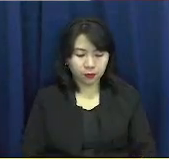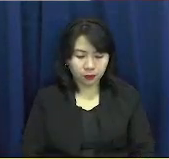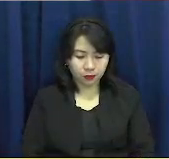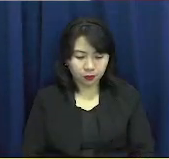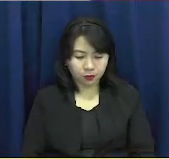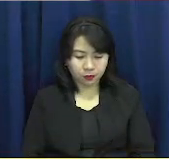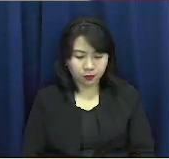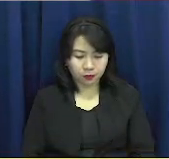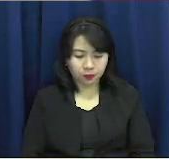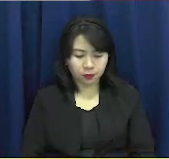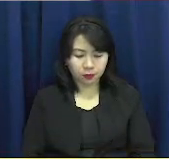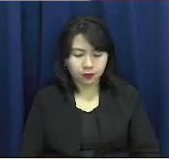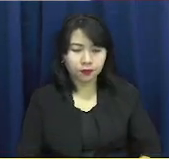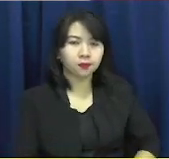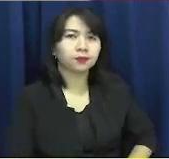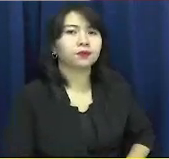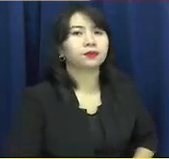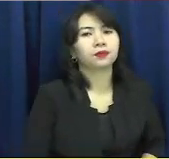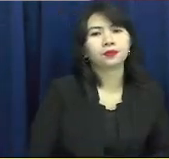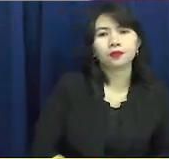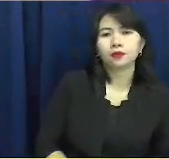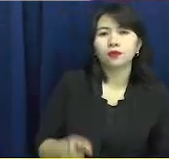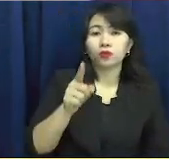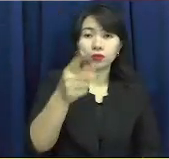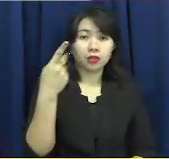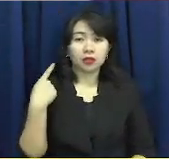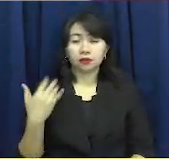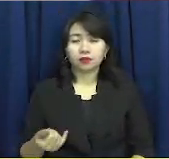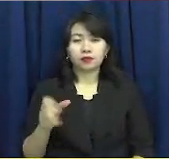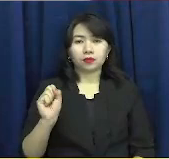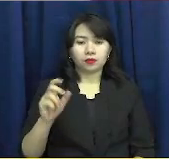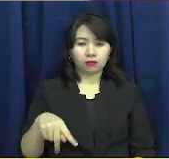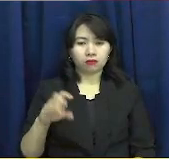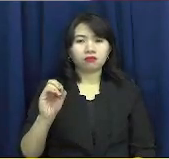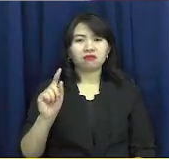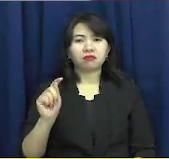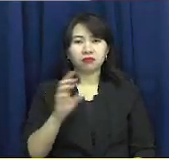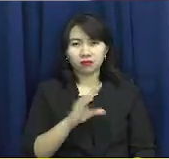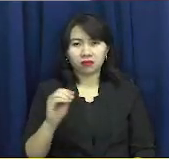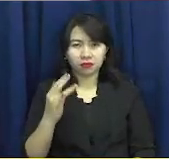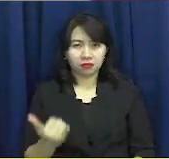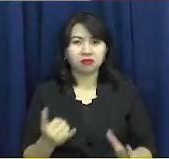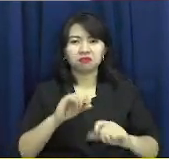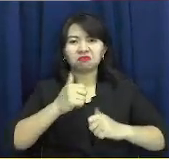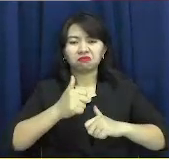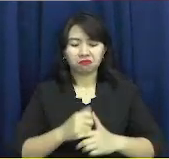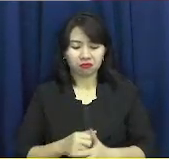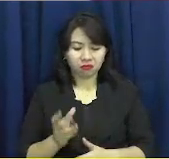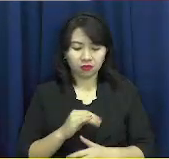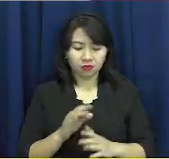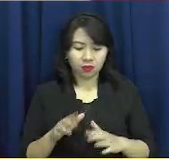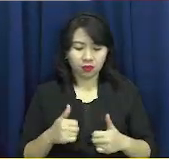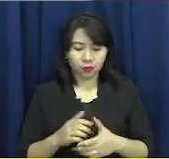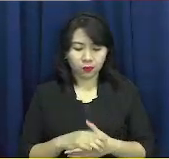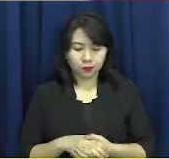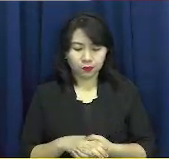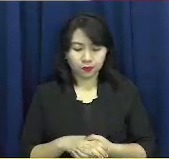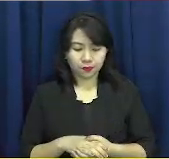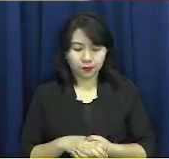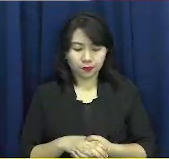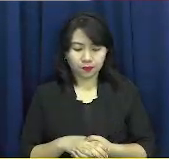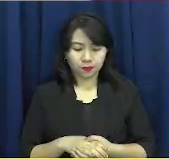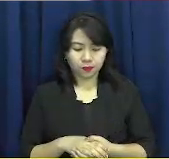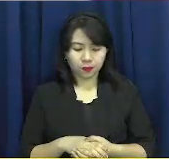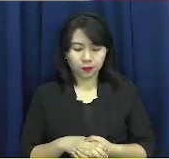kagad. May spot kagad. May gusot kagad ng pride. Kaya nga, kailan lang natin malalaman ito kung na-meet natin ito?